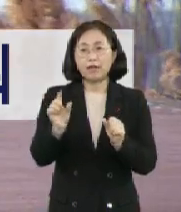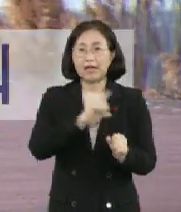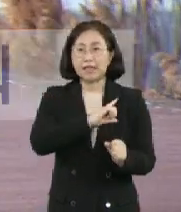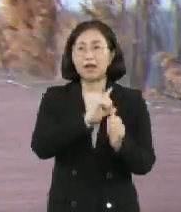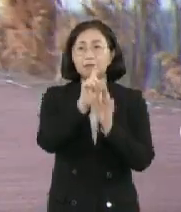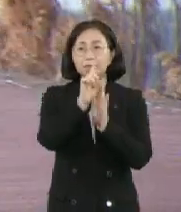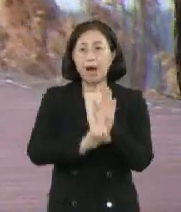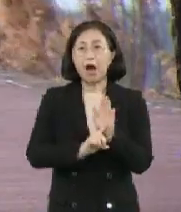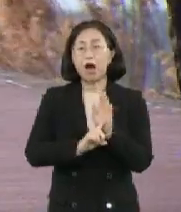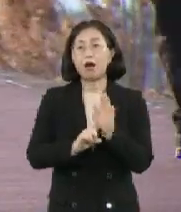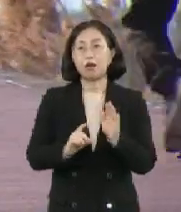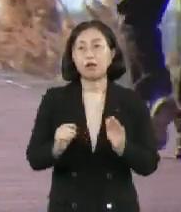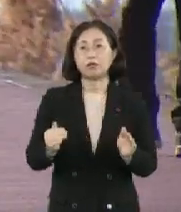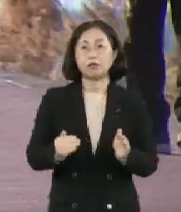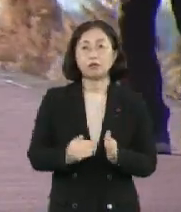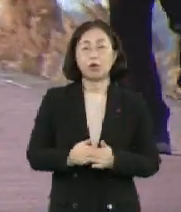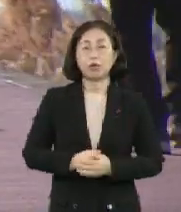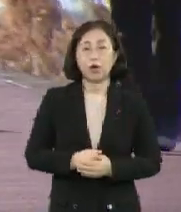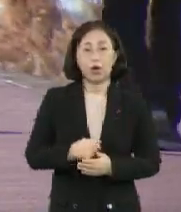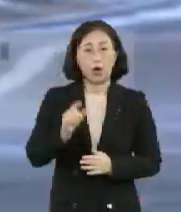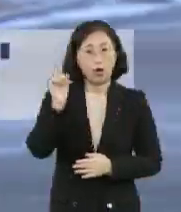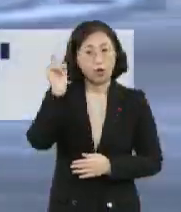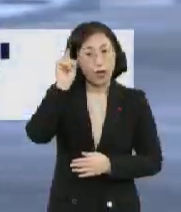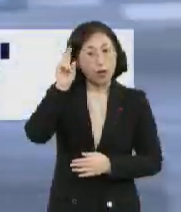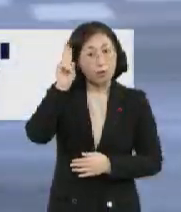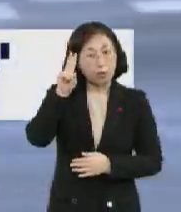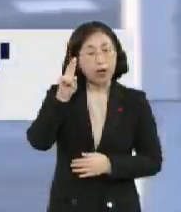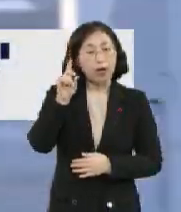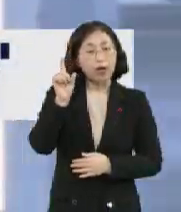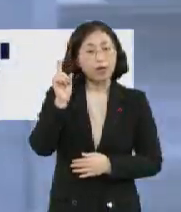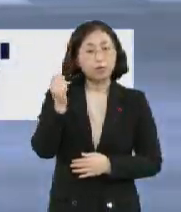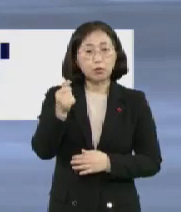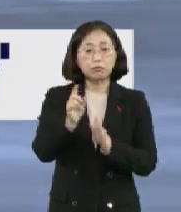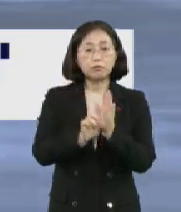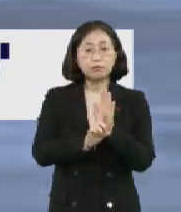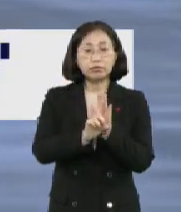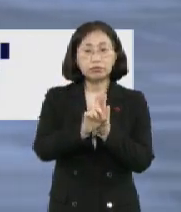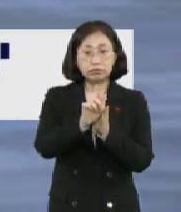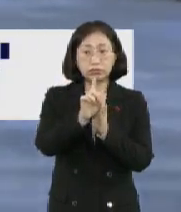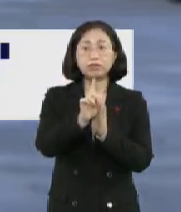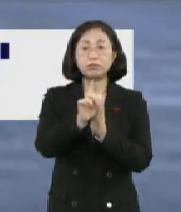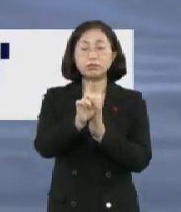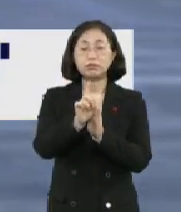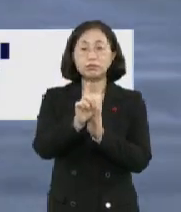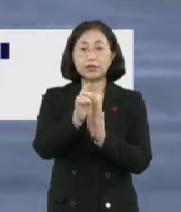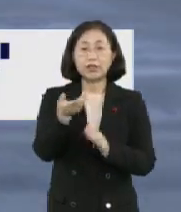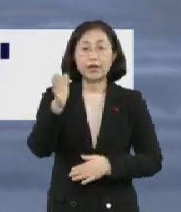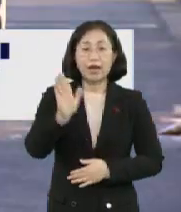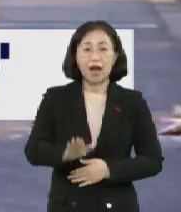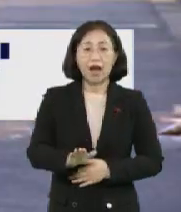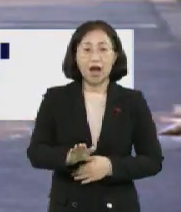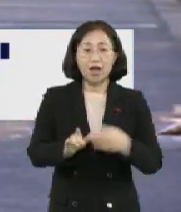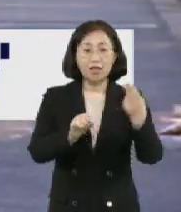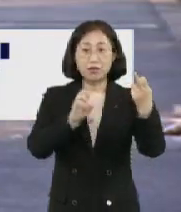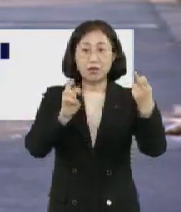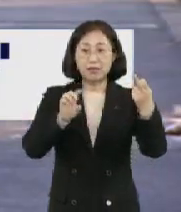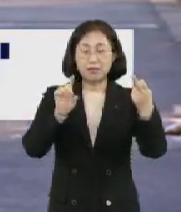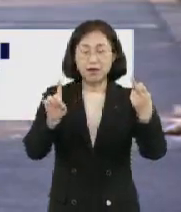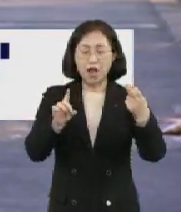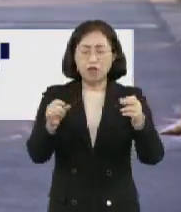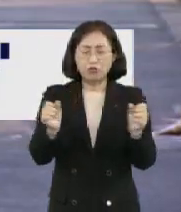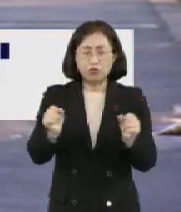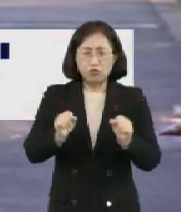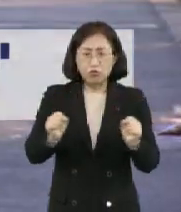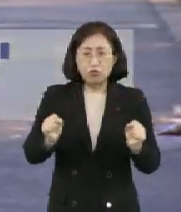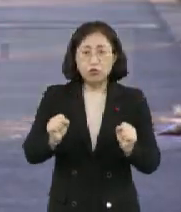기록했습니다. 이번 추위는 내일과 모레 잠시 평년 기온을 회복하겠습니다. 하지만 연말연시에 또다시